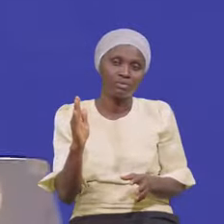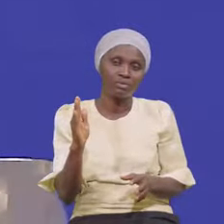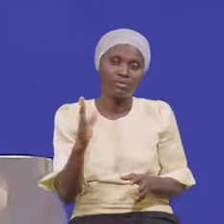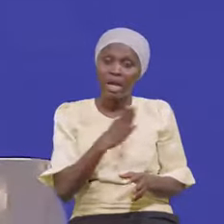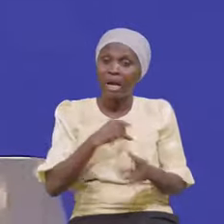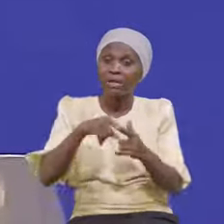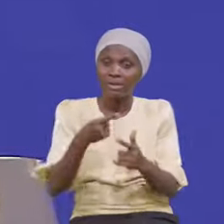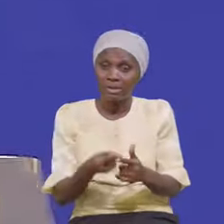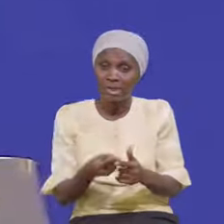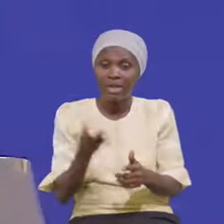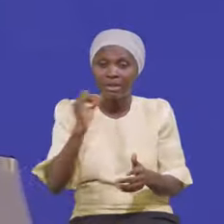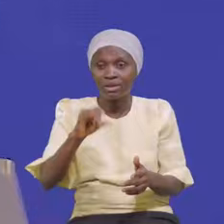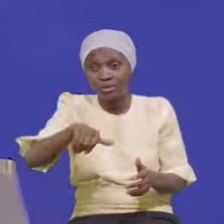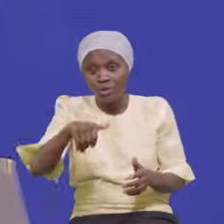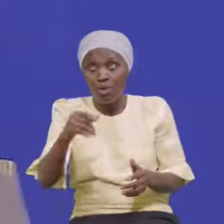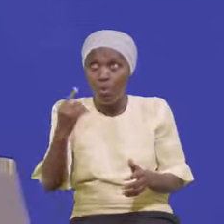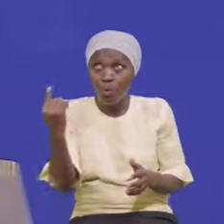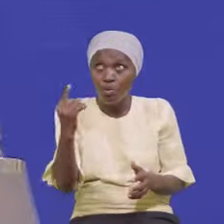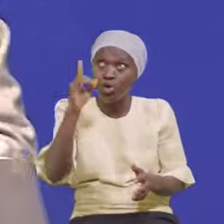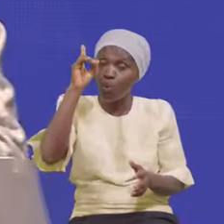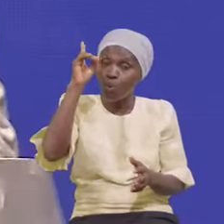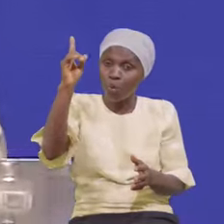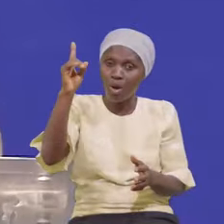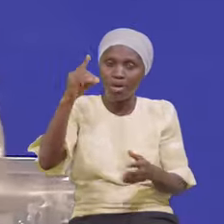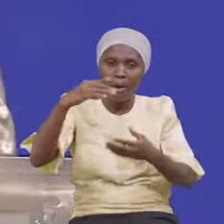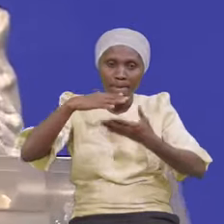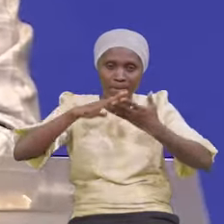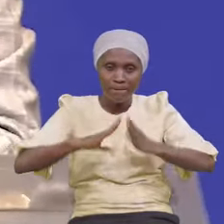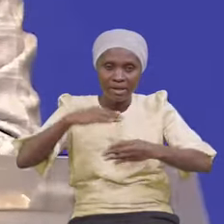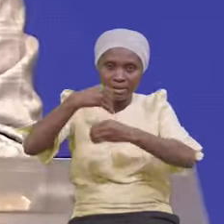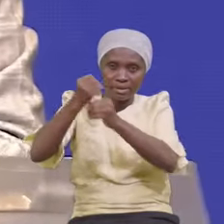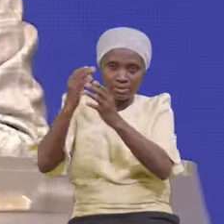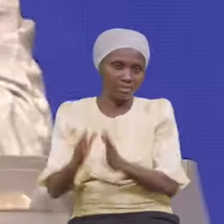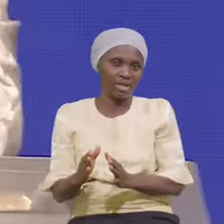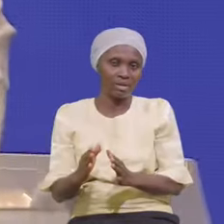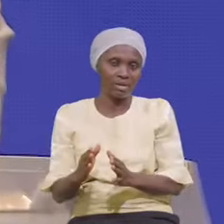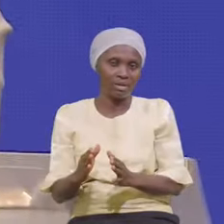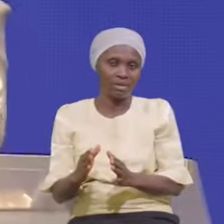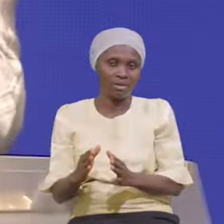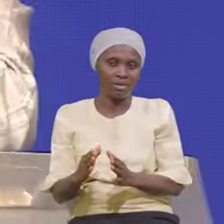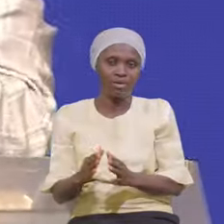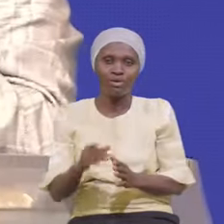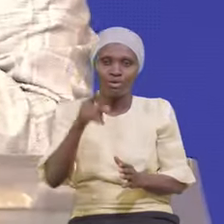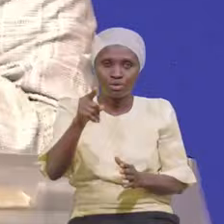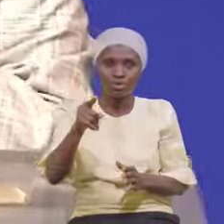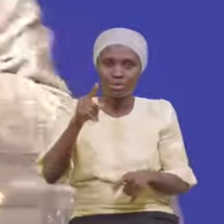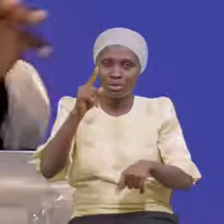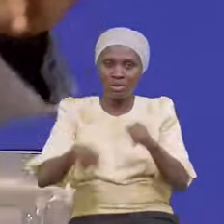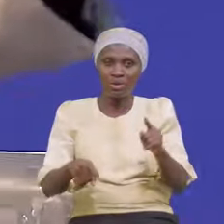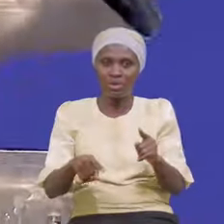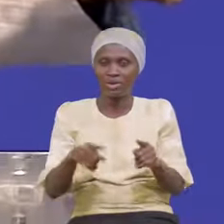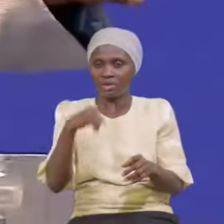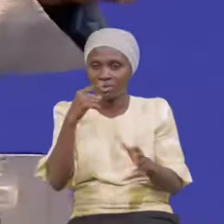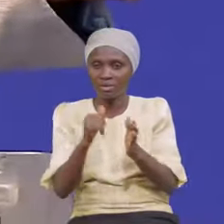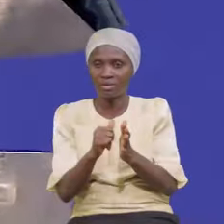then there's only one mediator. ఆ తర్వాత ఒకే మధ్యవర్తి. You cannot say. మీరు ఏం చెప్పలేరంటే. The preacher